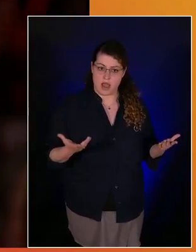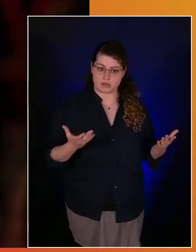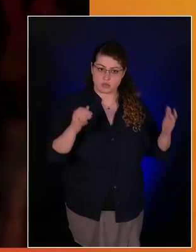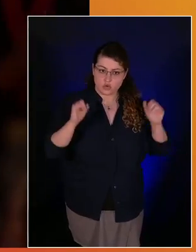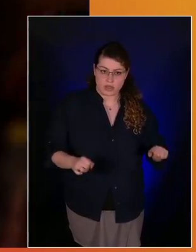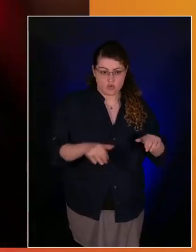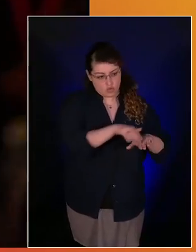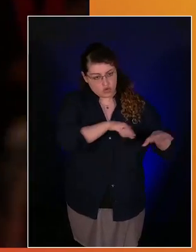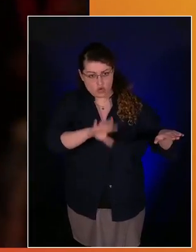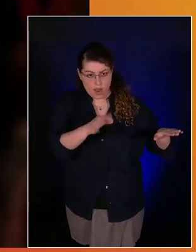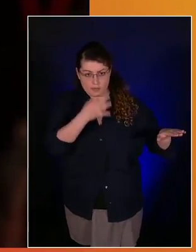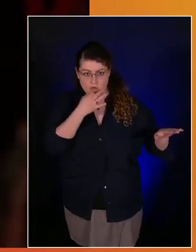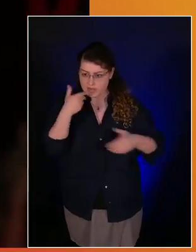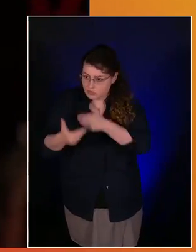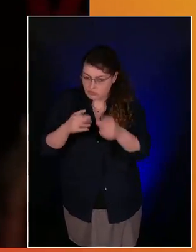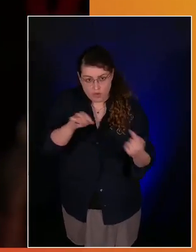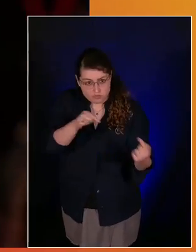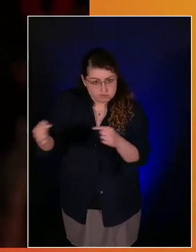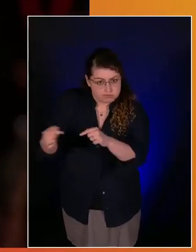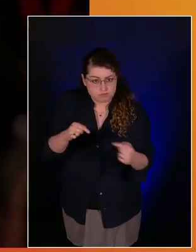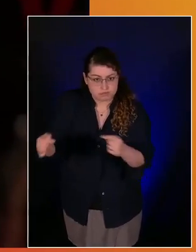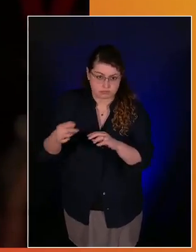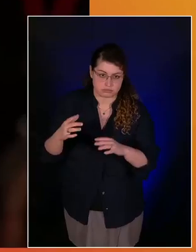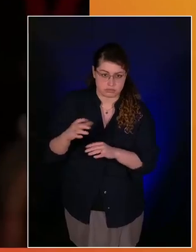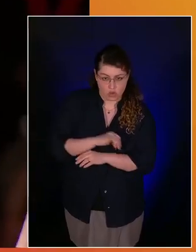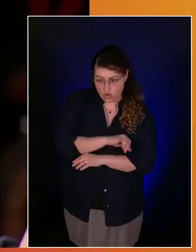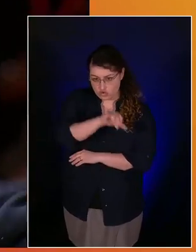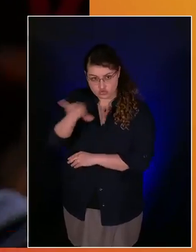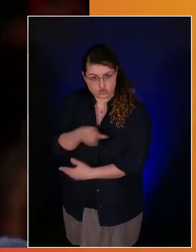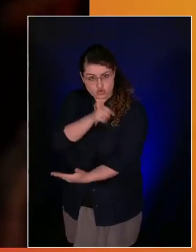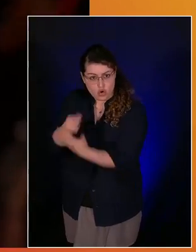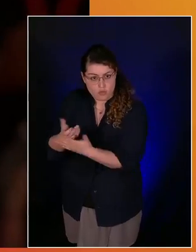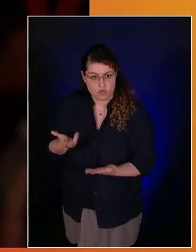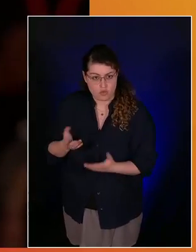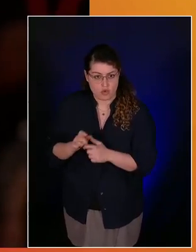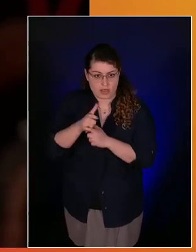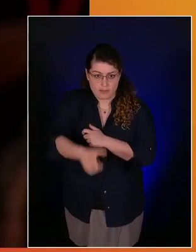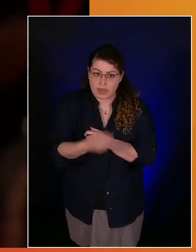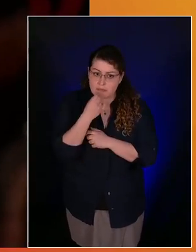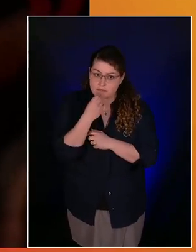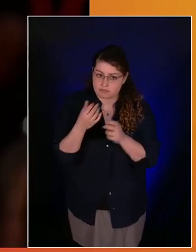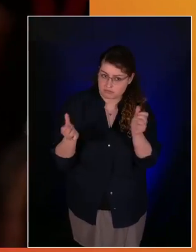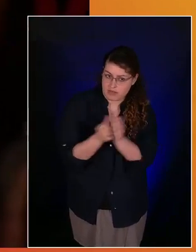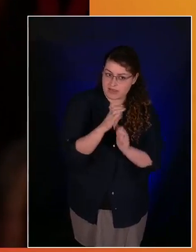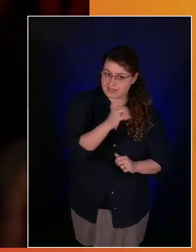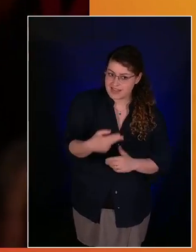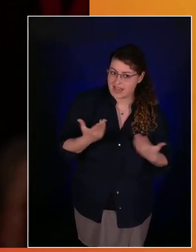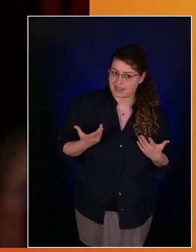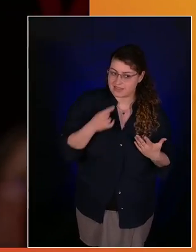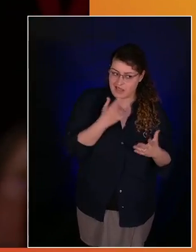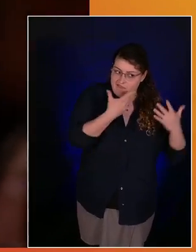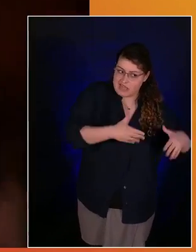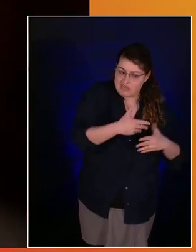pu continuer à débattre sur l'orientation jusqu'à la fin et partir manger avec le CCN une fois que ça aurait été